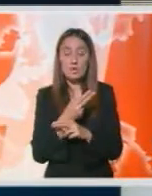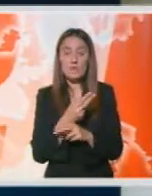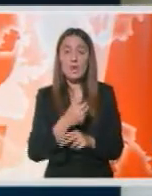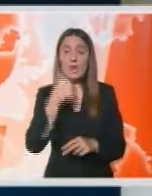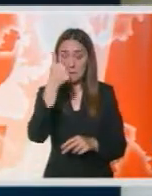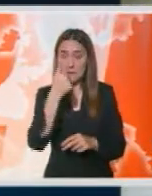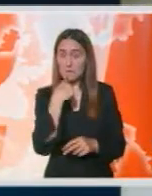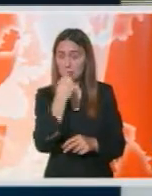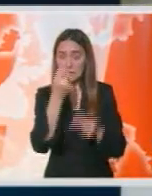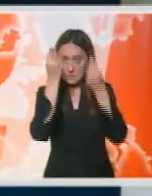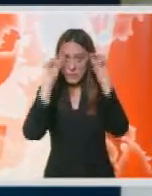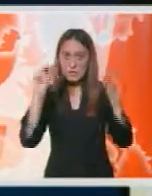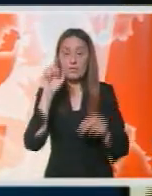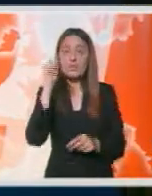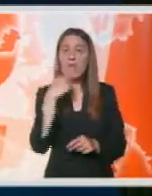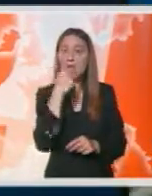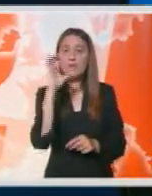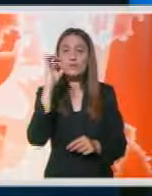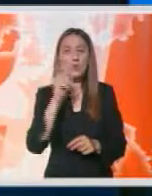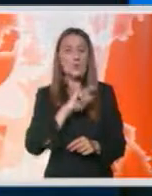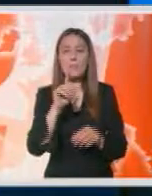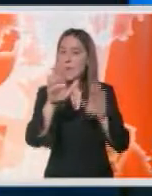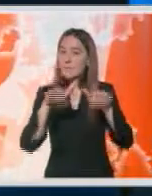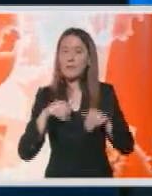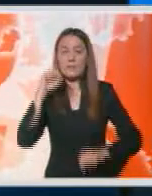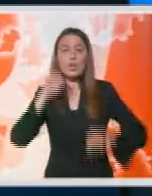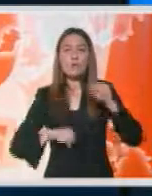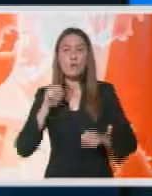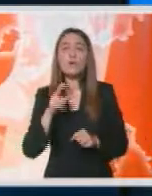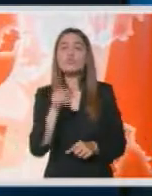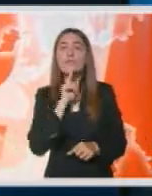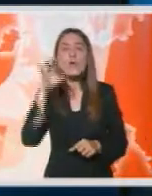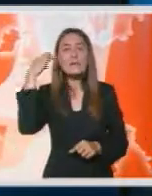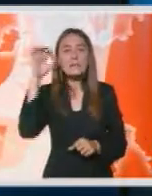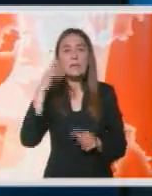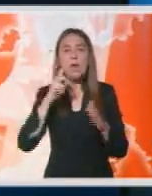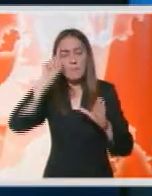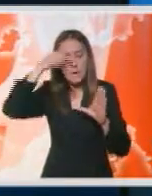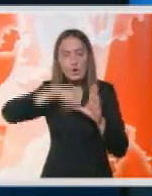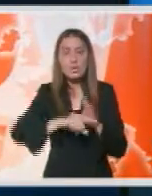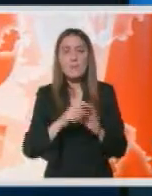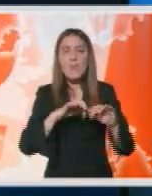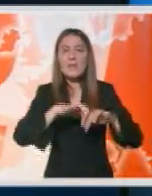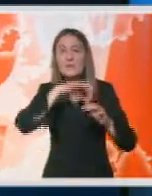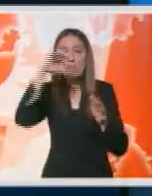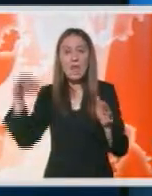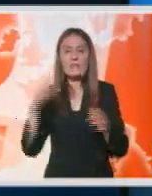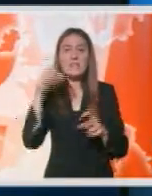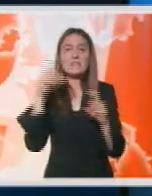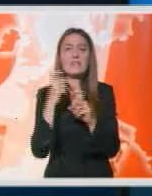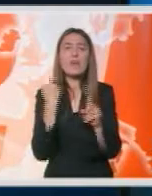u prvim reakcijama saopštavaju da je reč o neprihvatljivom ponašanju koje samo produbljuje izolaciju Severne